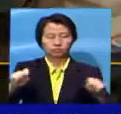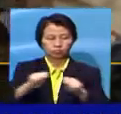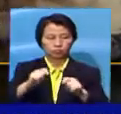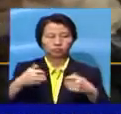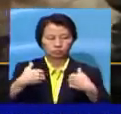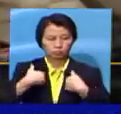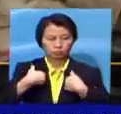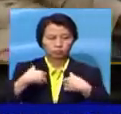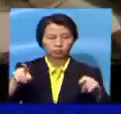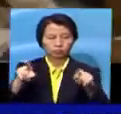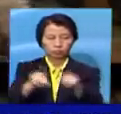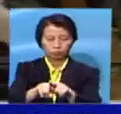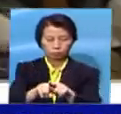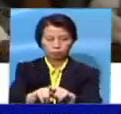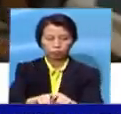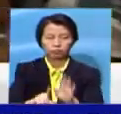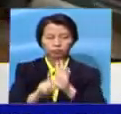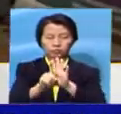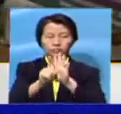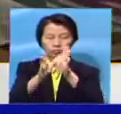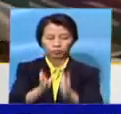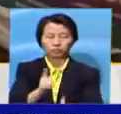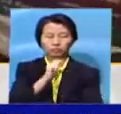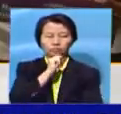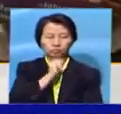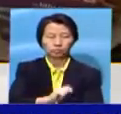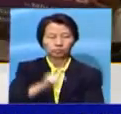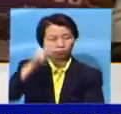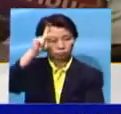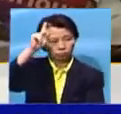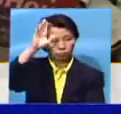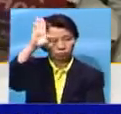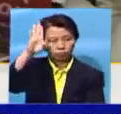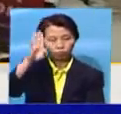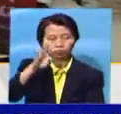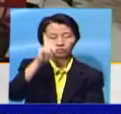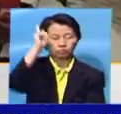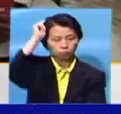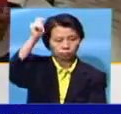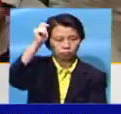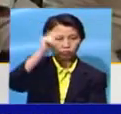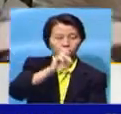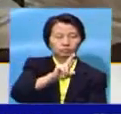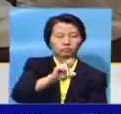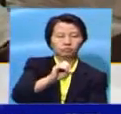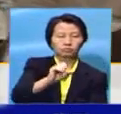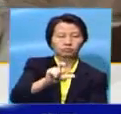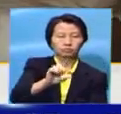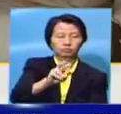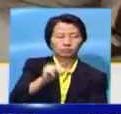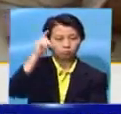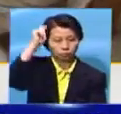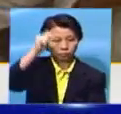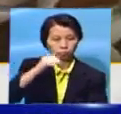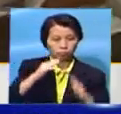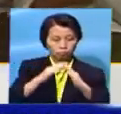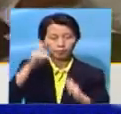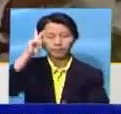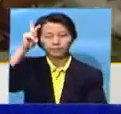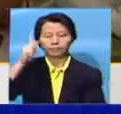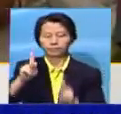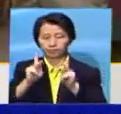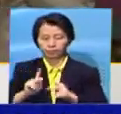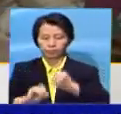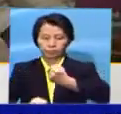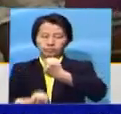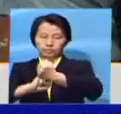serupa menurut Imam tua masjid Muhammadi Kota Baru Tuan Rosli sebagai tuan rumah di Kelantan pihaknya amat